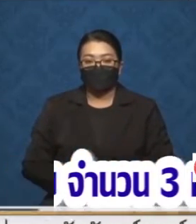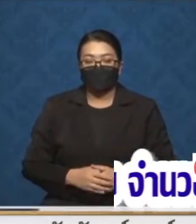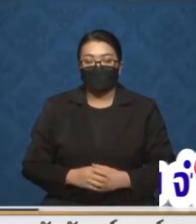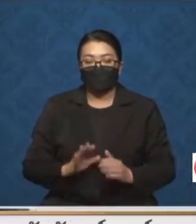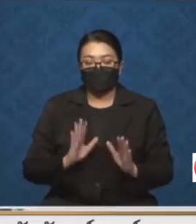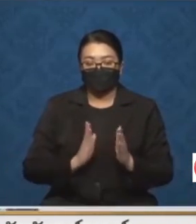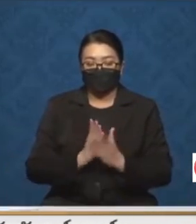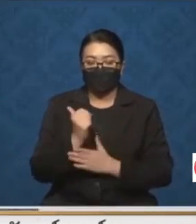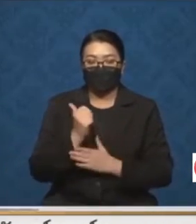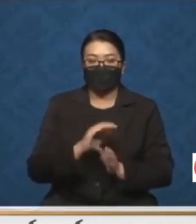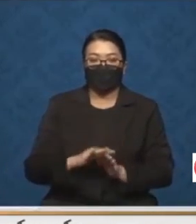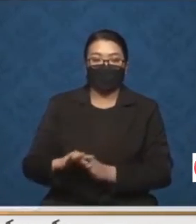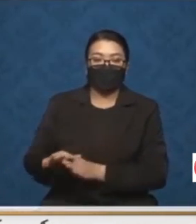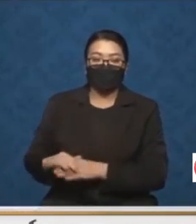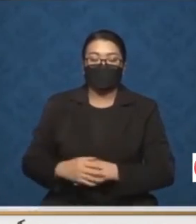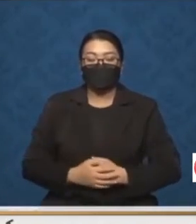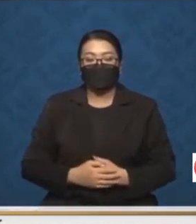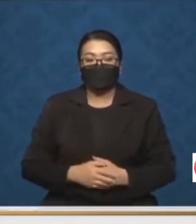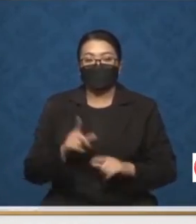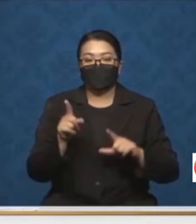ต้องครับพรรคก้าวไกล2ท่านครับ